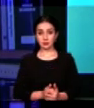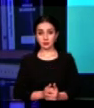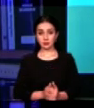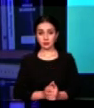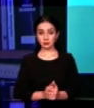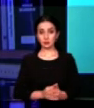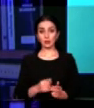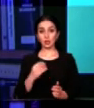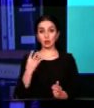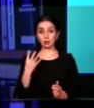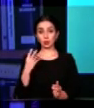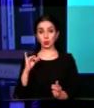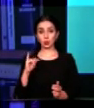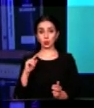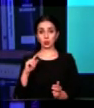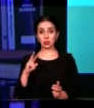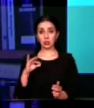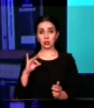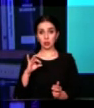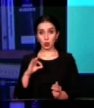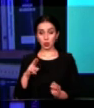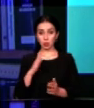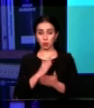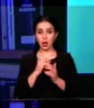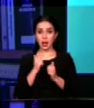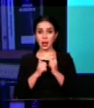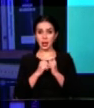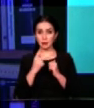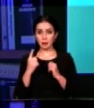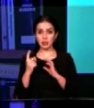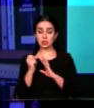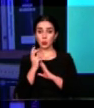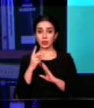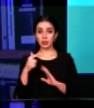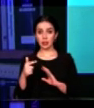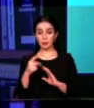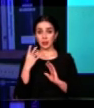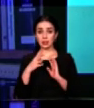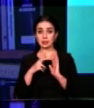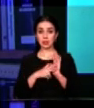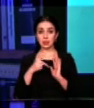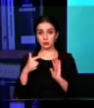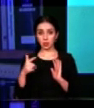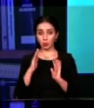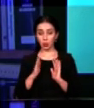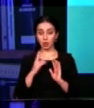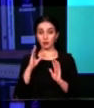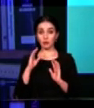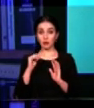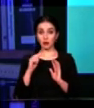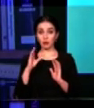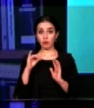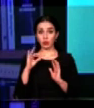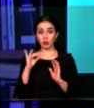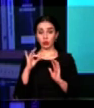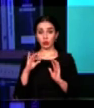4 ta uglerod bor. 4 ta uglerod har bittasi 12 gramdan 48 gram bo'ladi va vodorodlarning